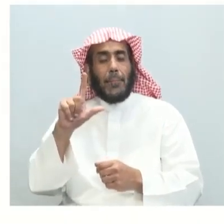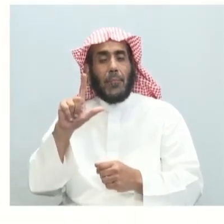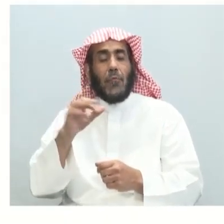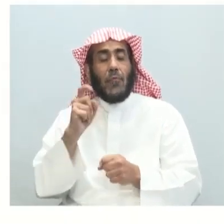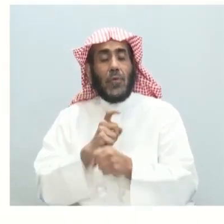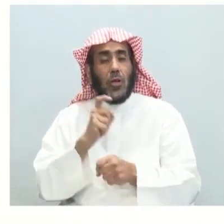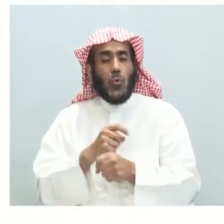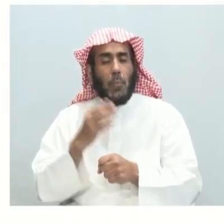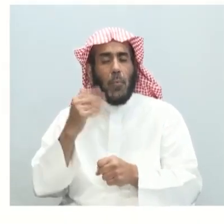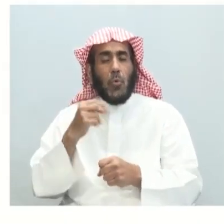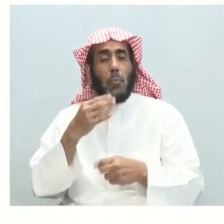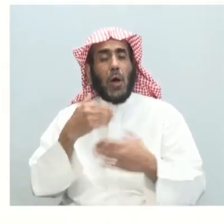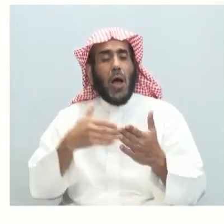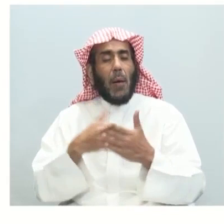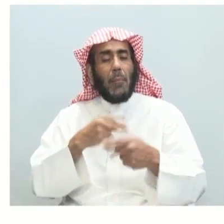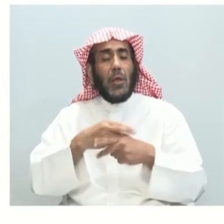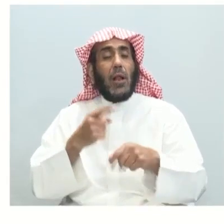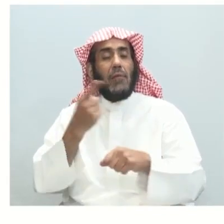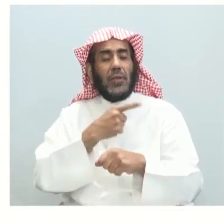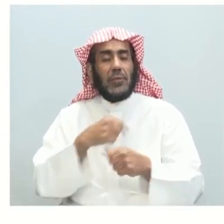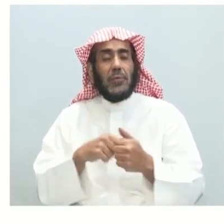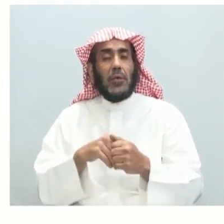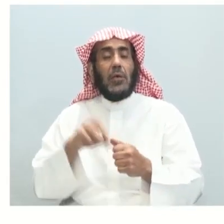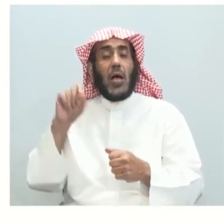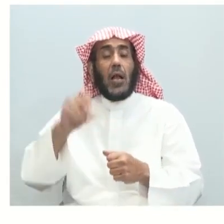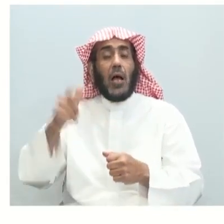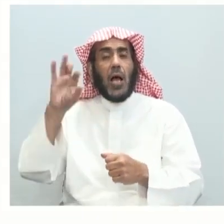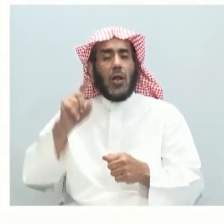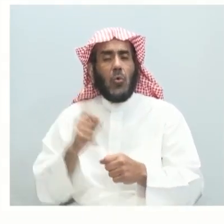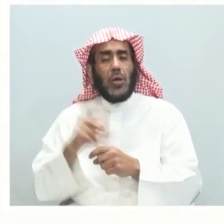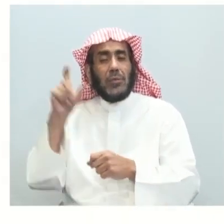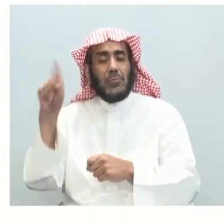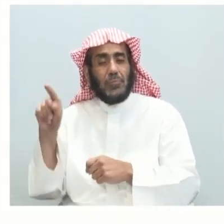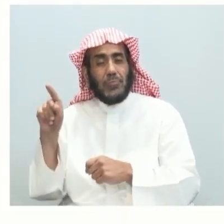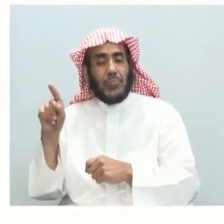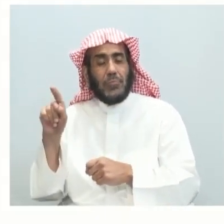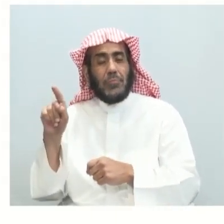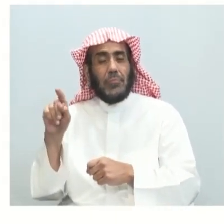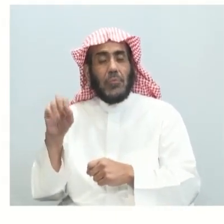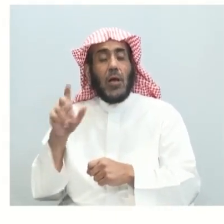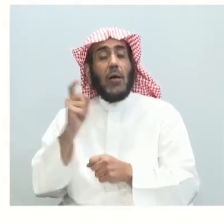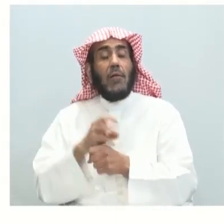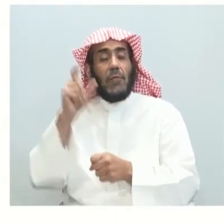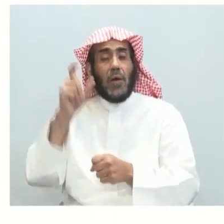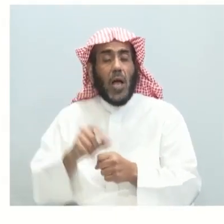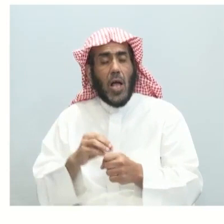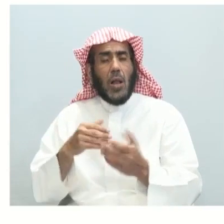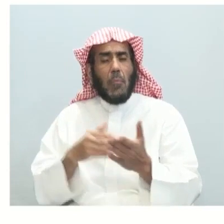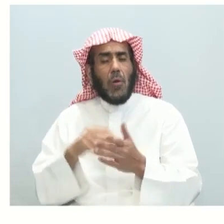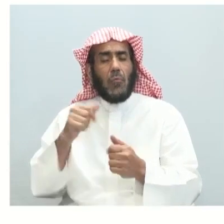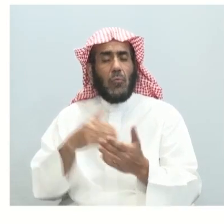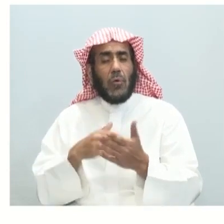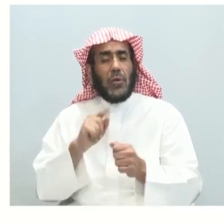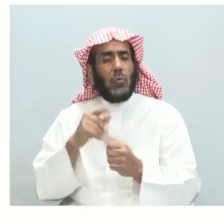فعل ماض مبني على الفتح القارئ احسنتم هنا فاعل مرفوع